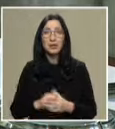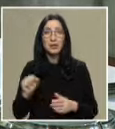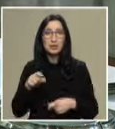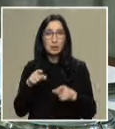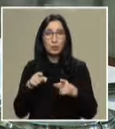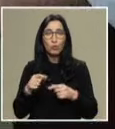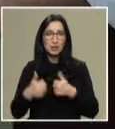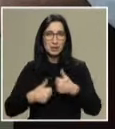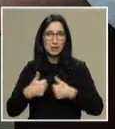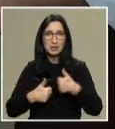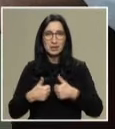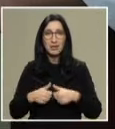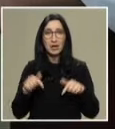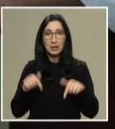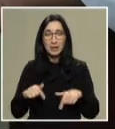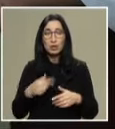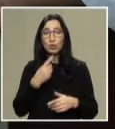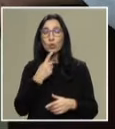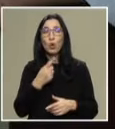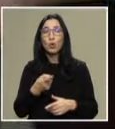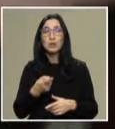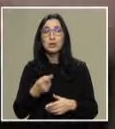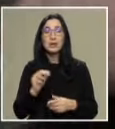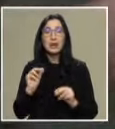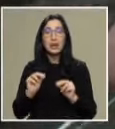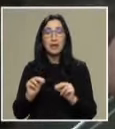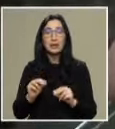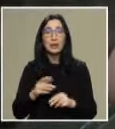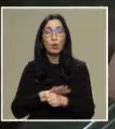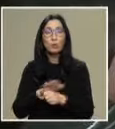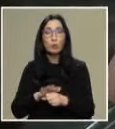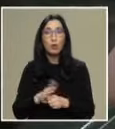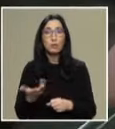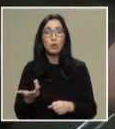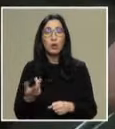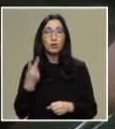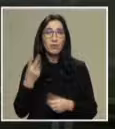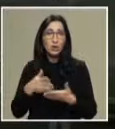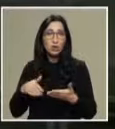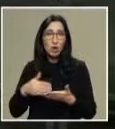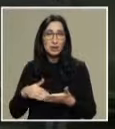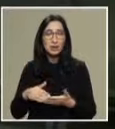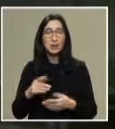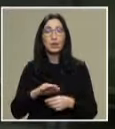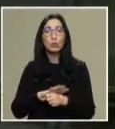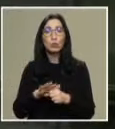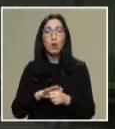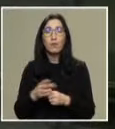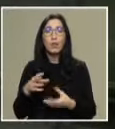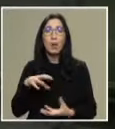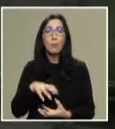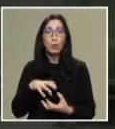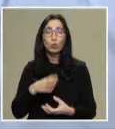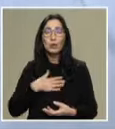това се състезават. Днешното задание е основно и десерт от две части състезанието, като за основен продукт имат пилешко